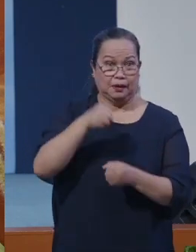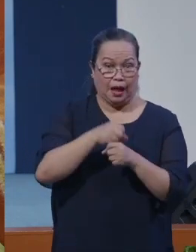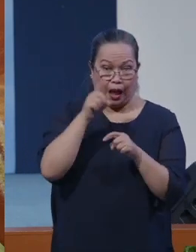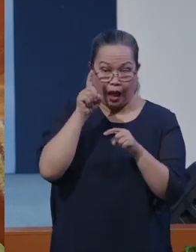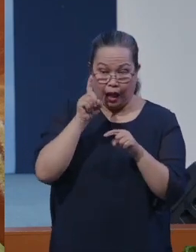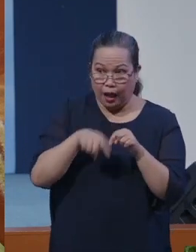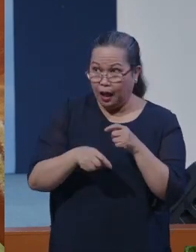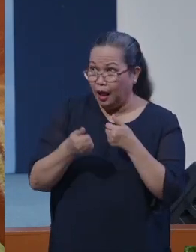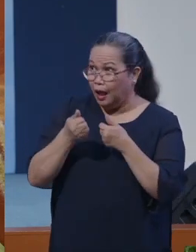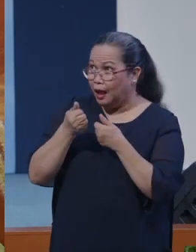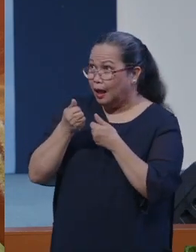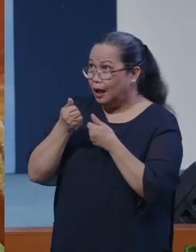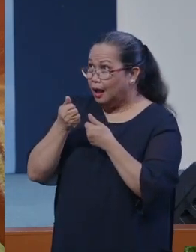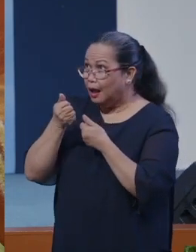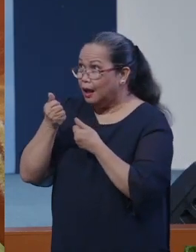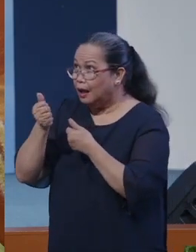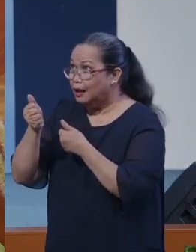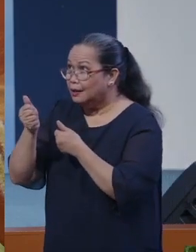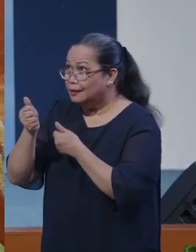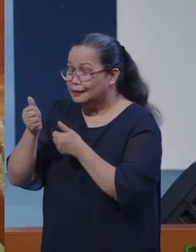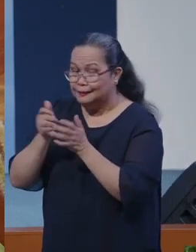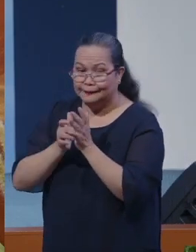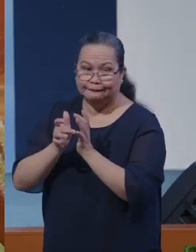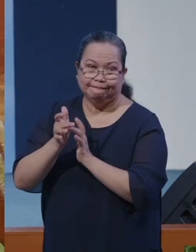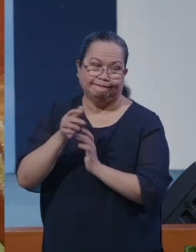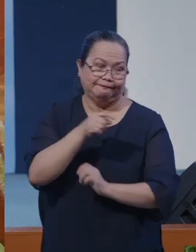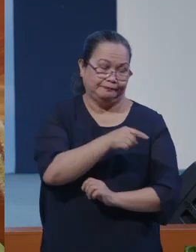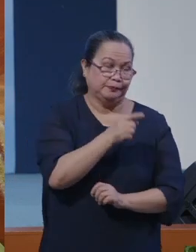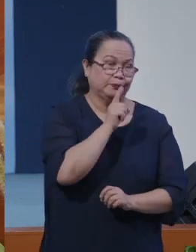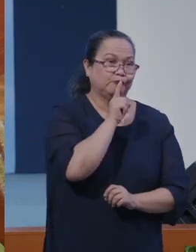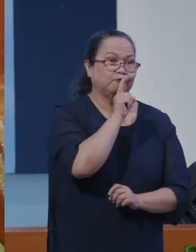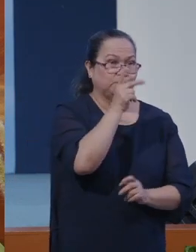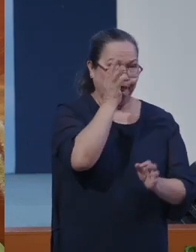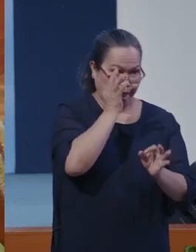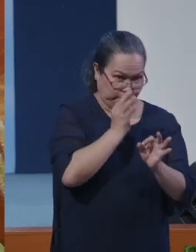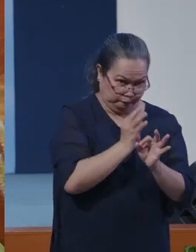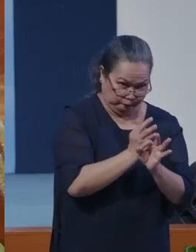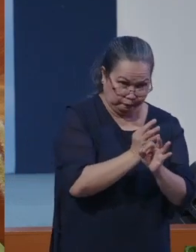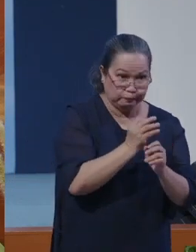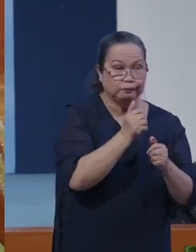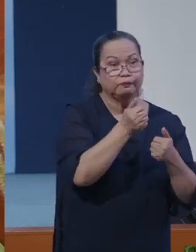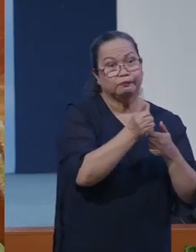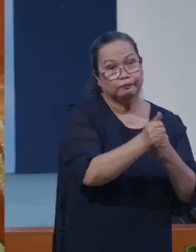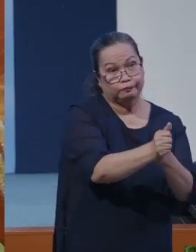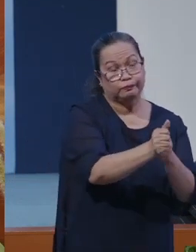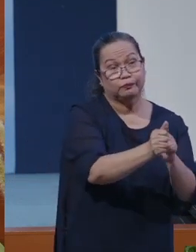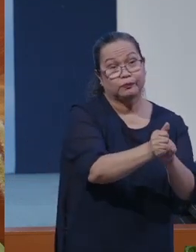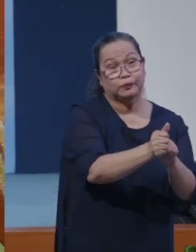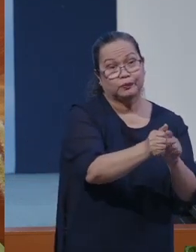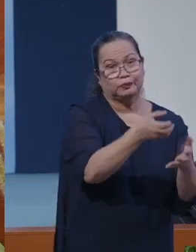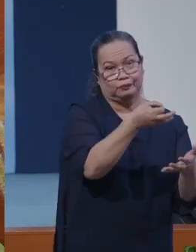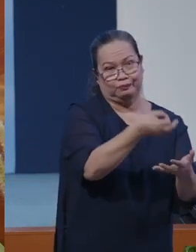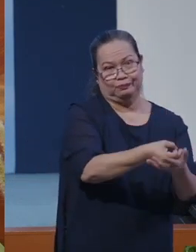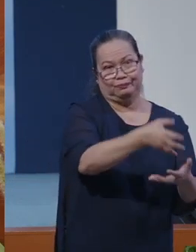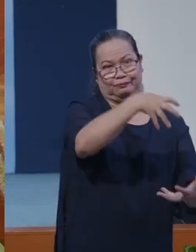makasunod sa Panginoon sapagkat ang tunay niyang pinapanginoon ay ang kanyang kayamanan.